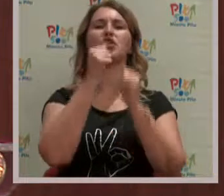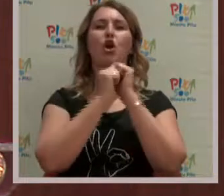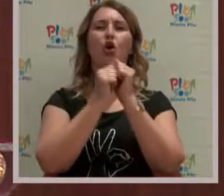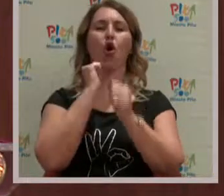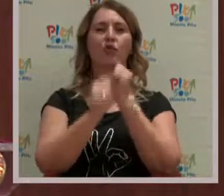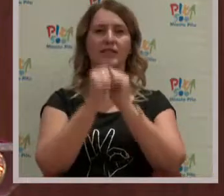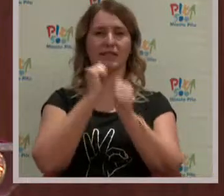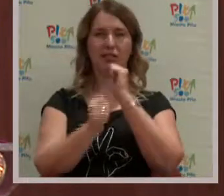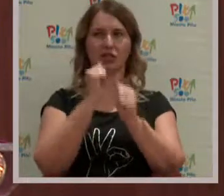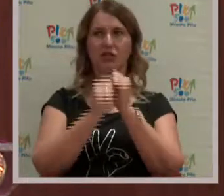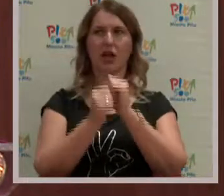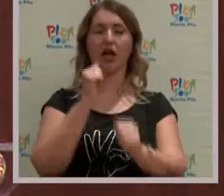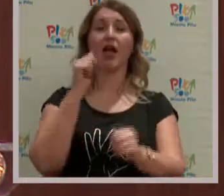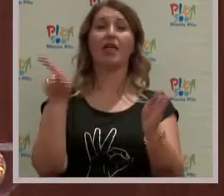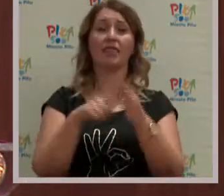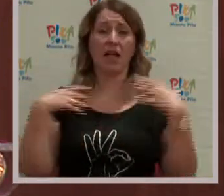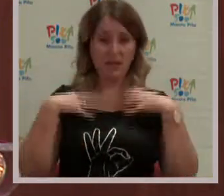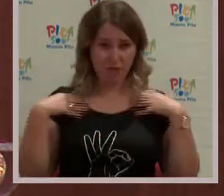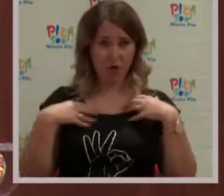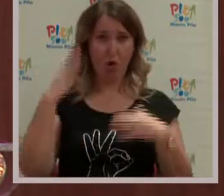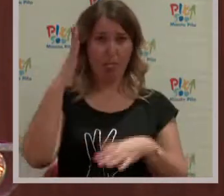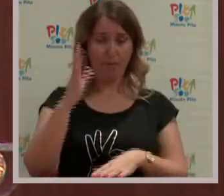zagwarantować psiakom, kotom